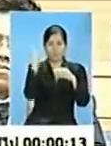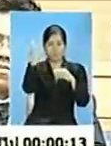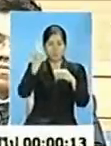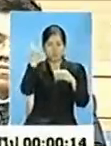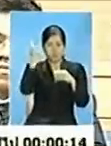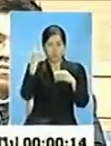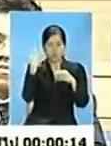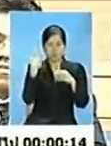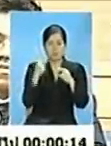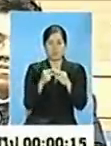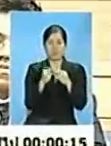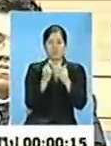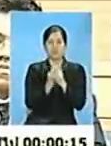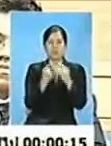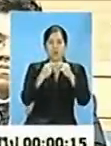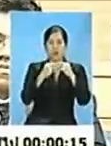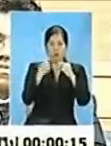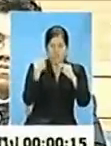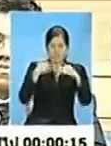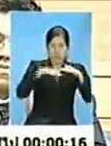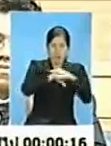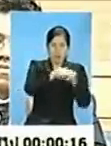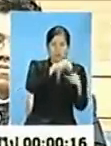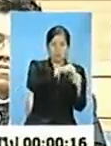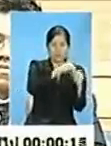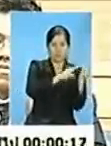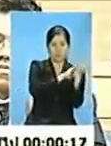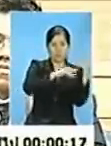ข้าได้ไม่เกิน30วัน